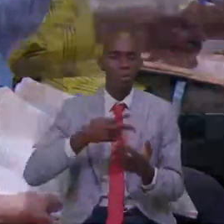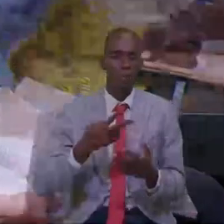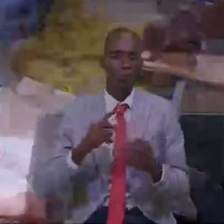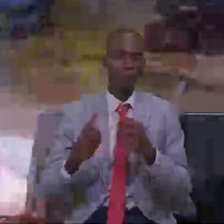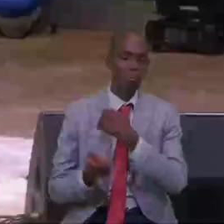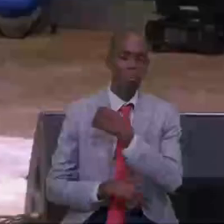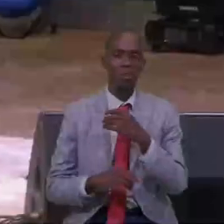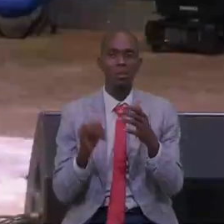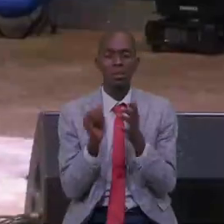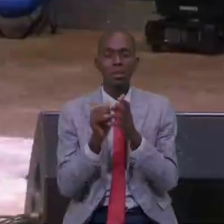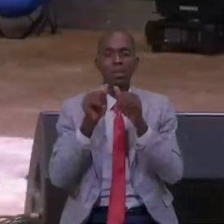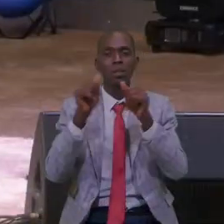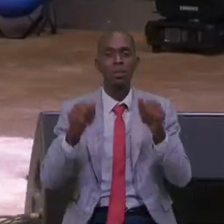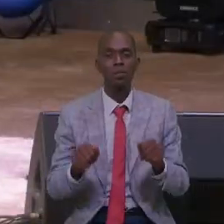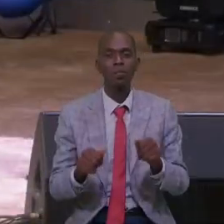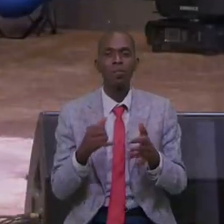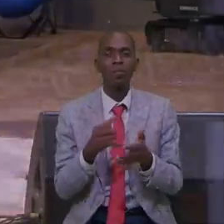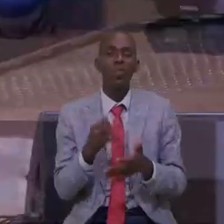qui est venue frapper l'image,